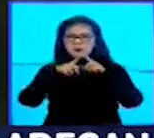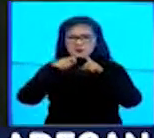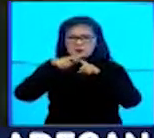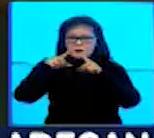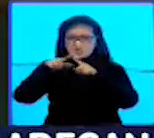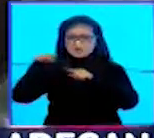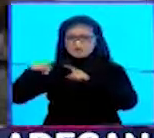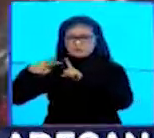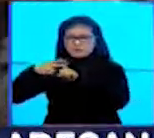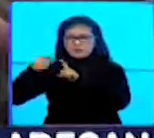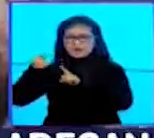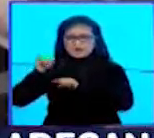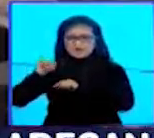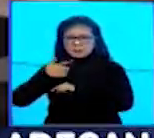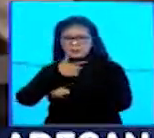Simanjuntak.